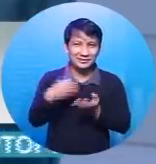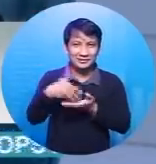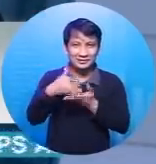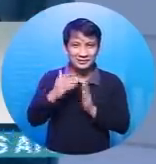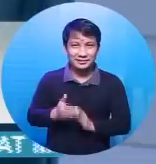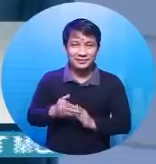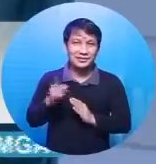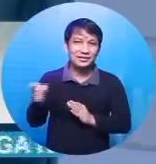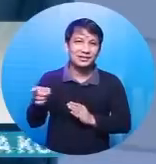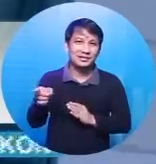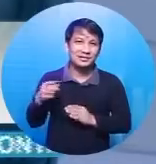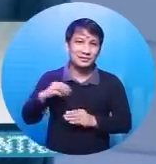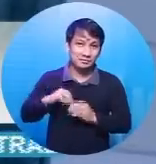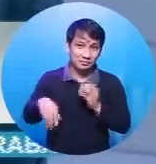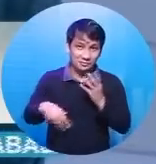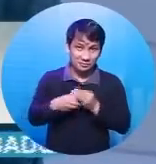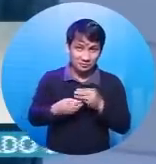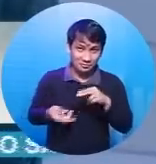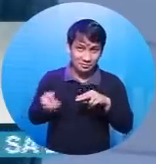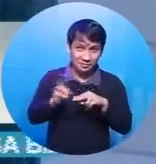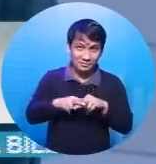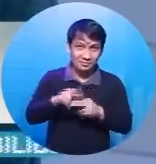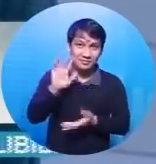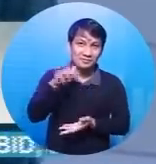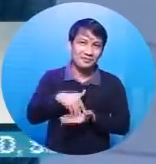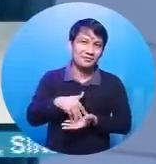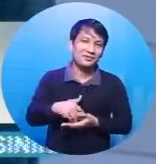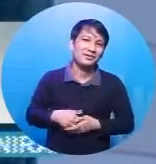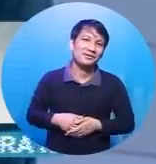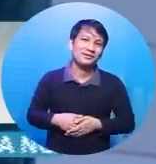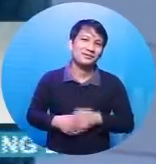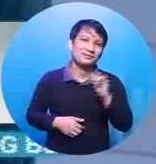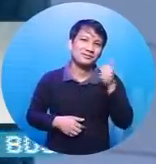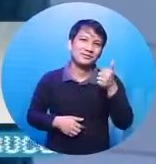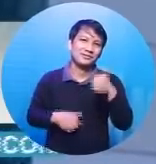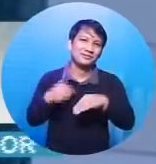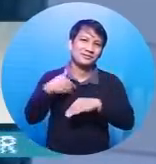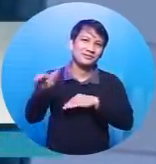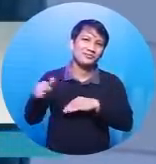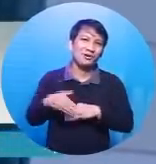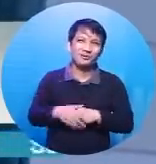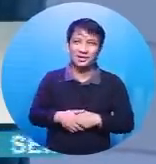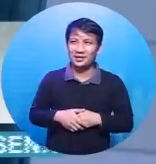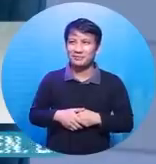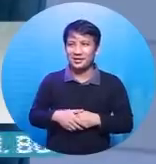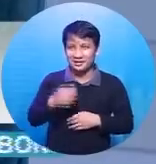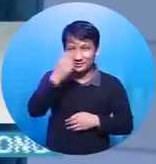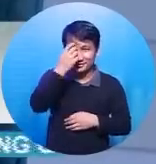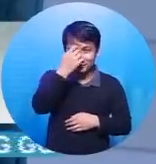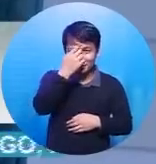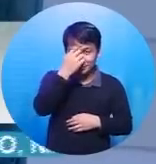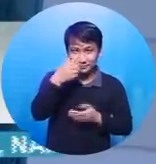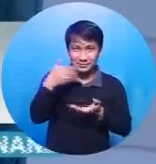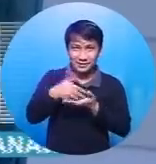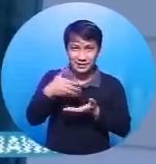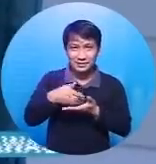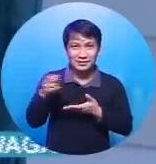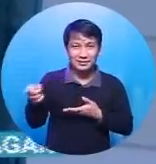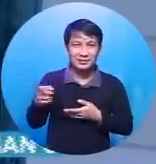ka. Pera kong sarili ha, dadagdag ko na 5,000. So 10,000 ipapadala sa'yo. Okay, mag-aral ka na mabuti,